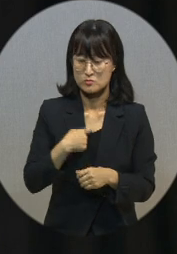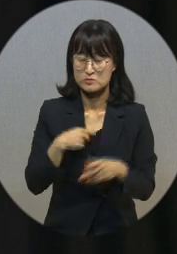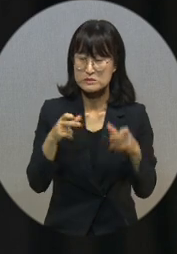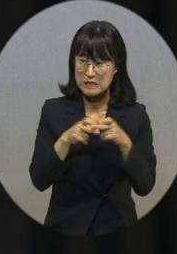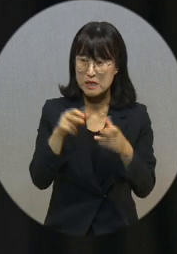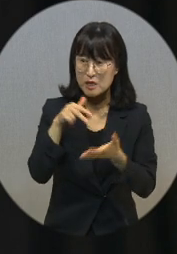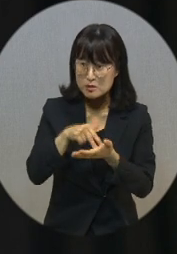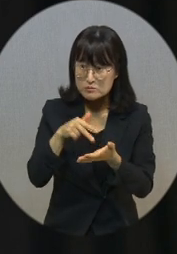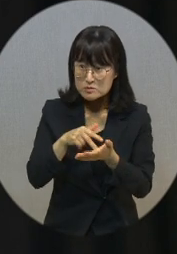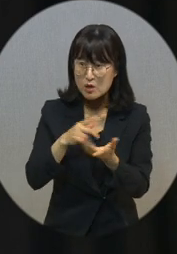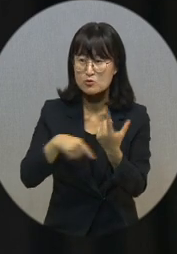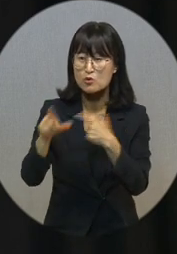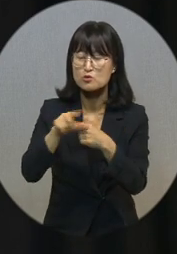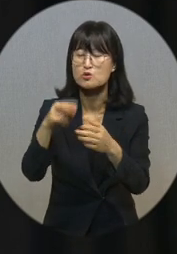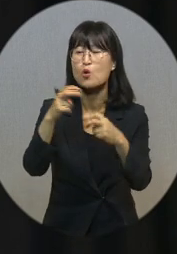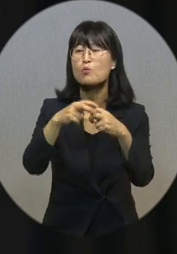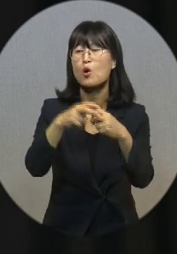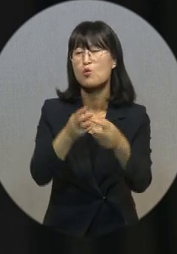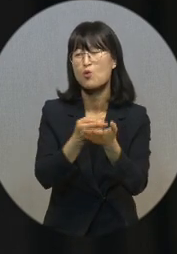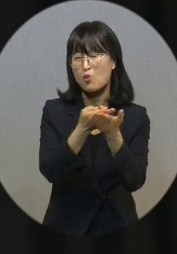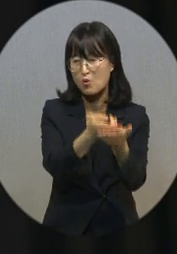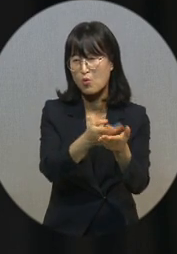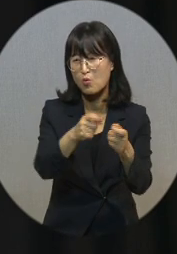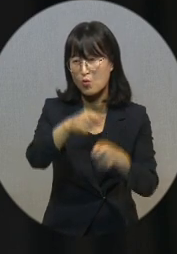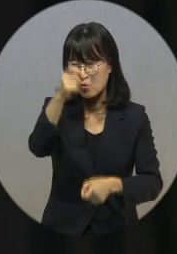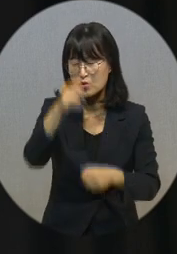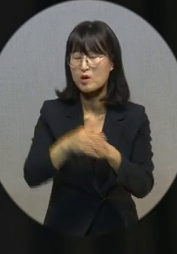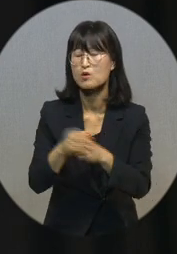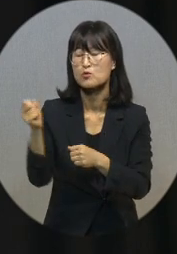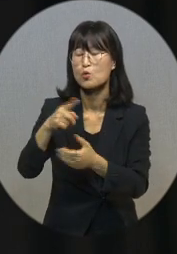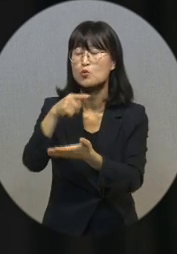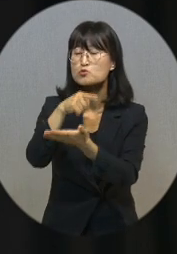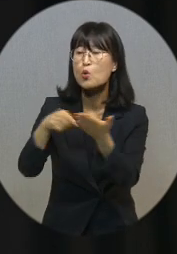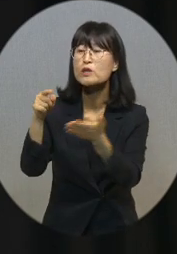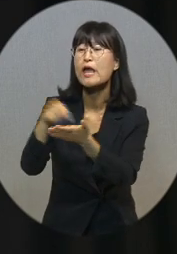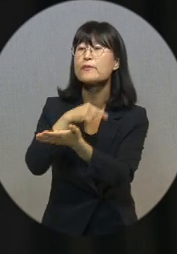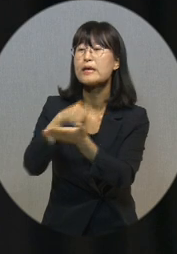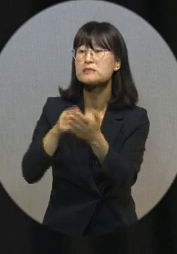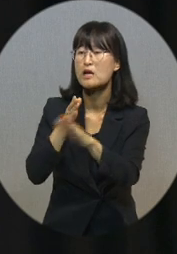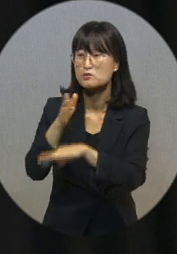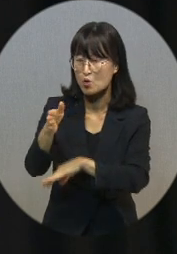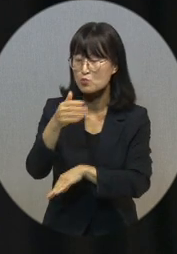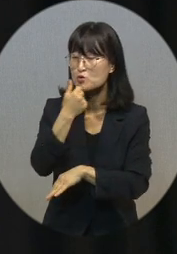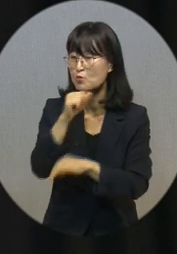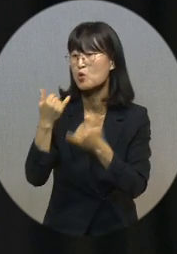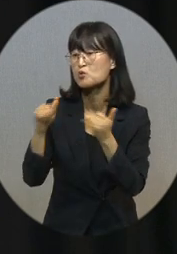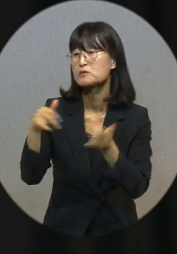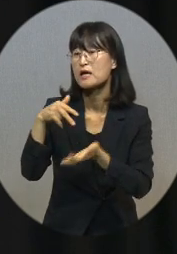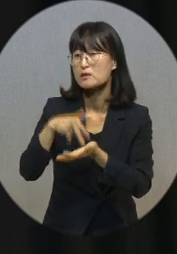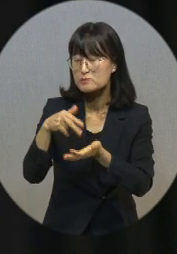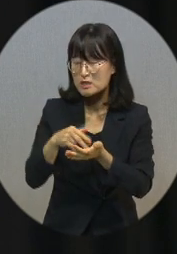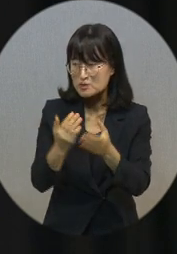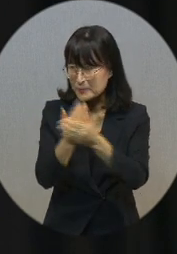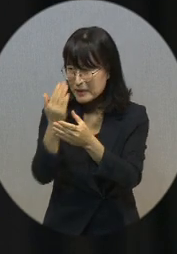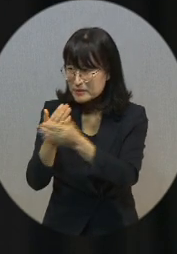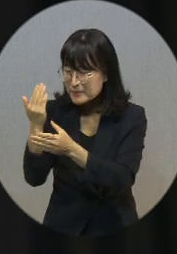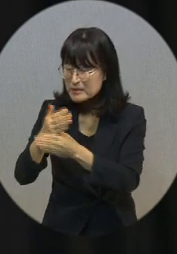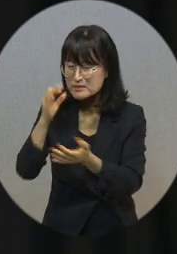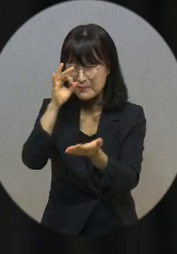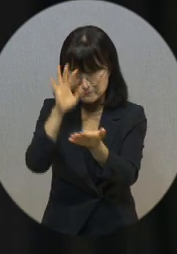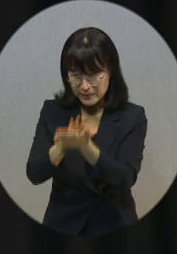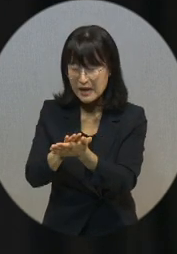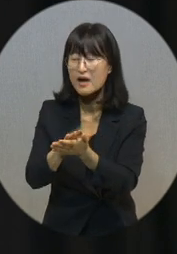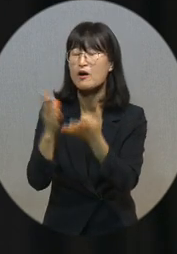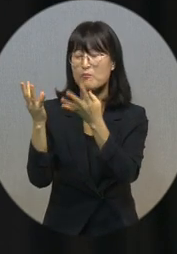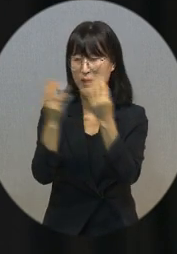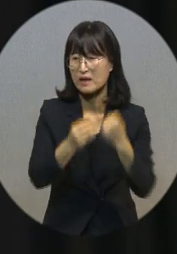아니라 이제 병원 생활도 했었고 또 손해배상 전문 변호사로서 많은 사건을 직접 다루어 보기도 하고 네. 또 인권